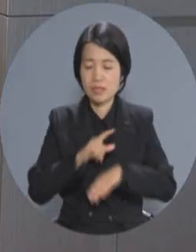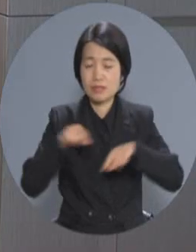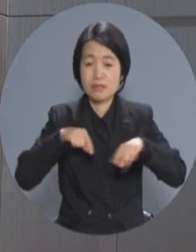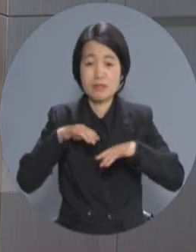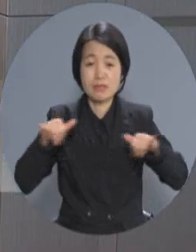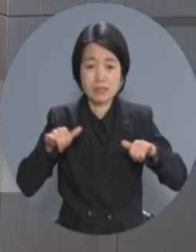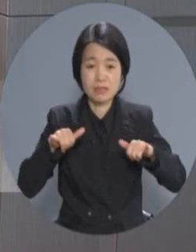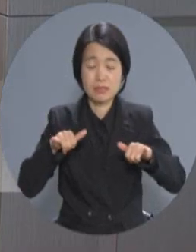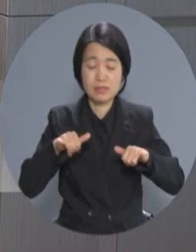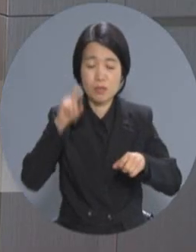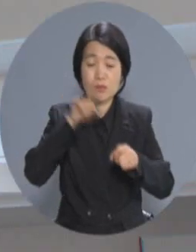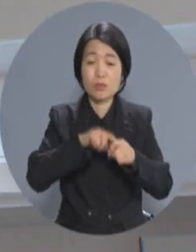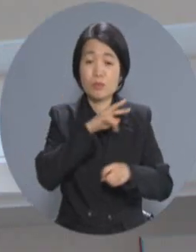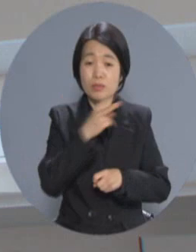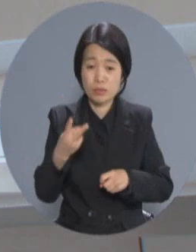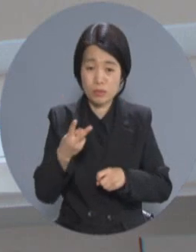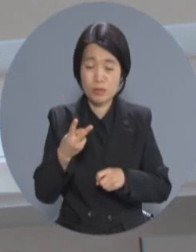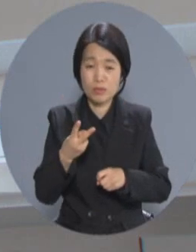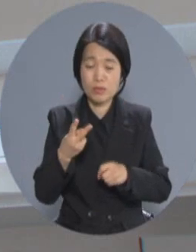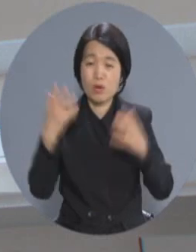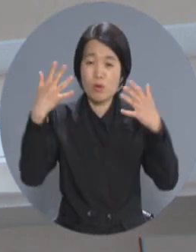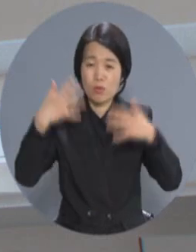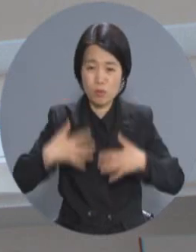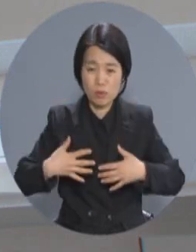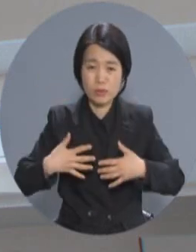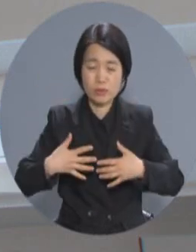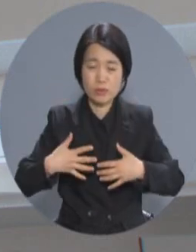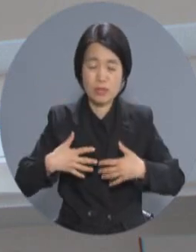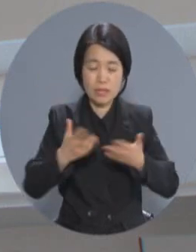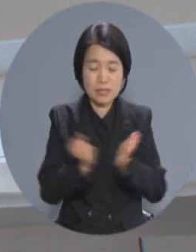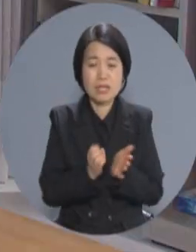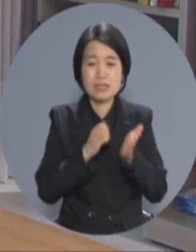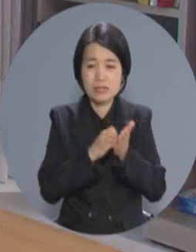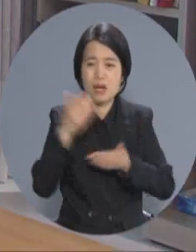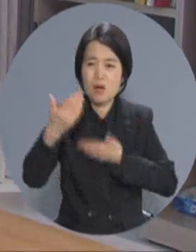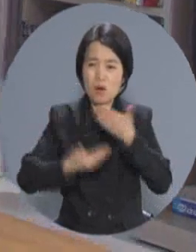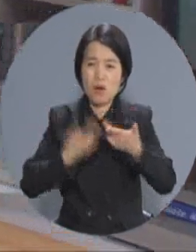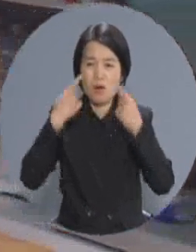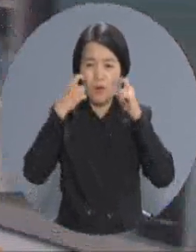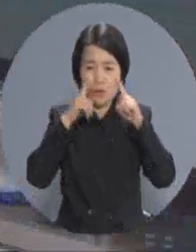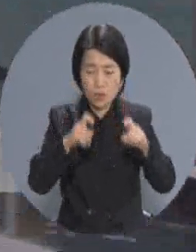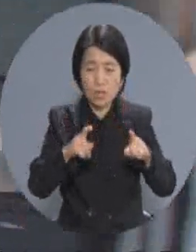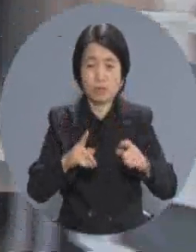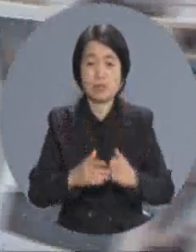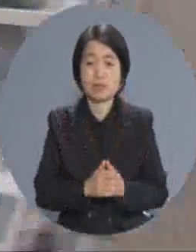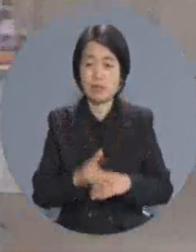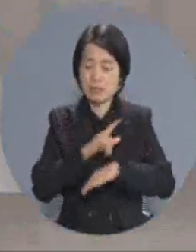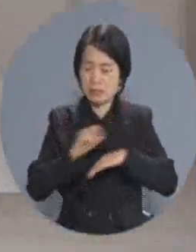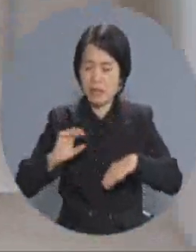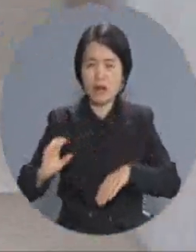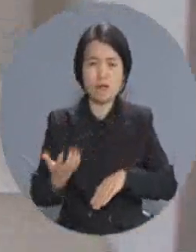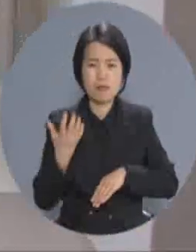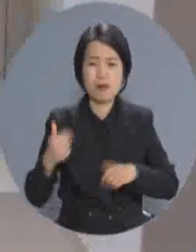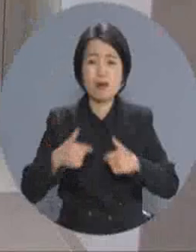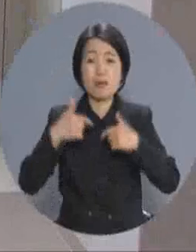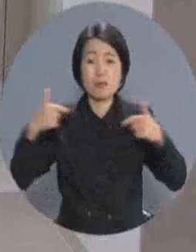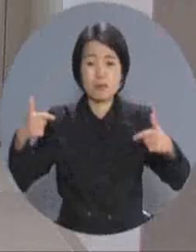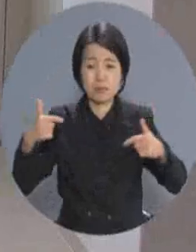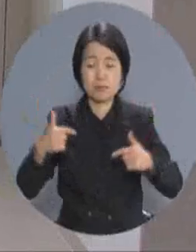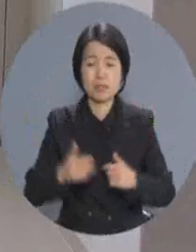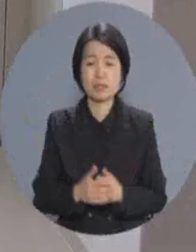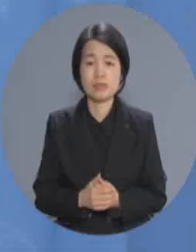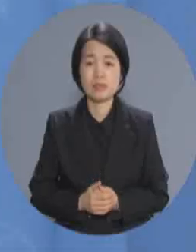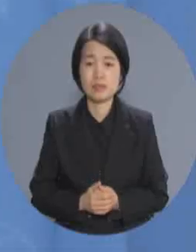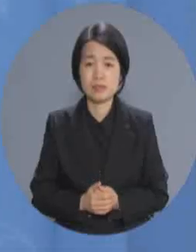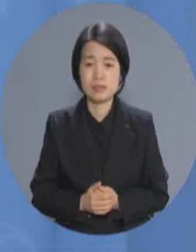지역 정치인의 생속시설에 용도 변경을 탐보로 당원가입을 거래했다는 의혹이 제기되면서 지역 내 반발도 증폭하고